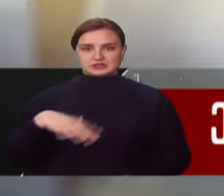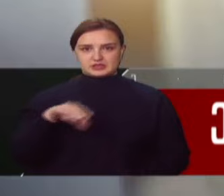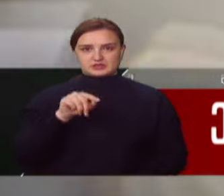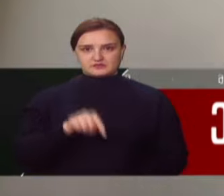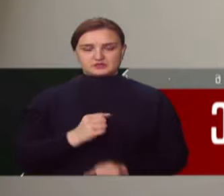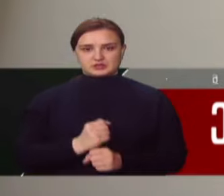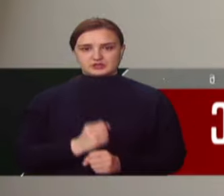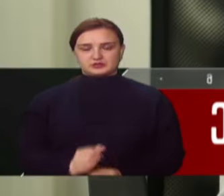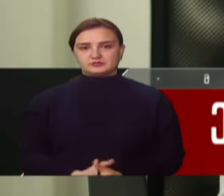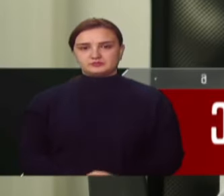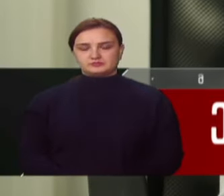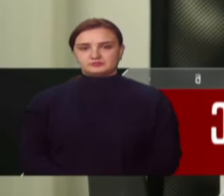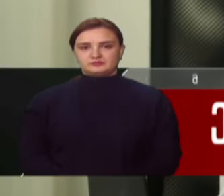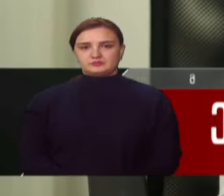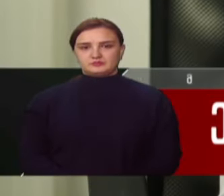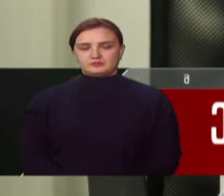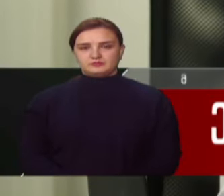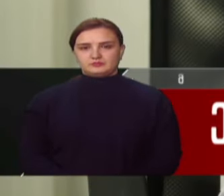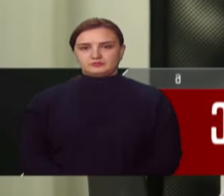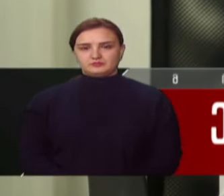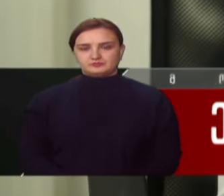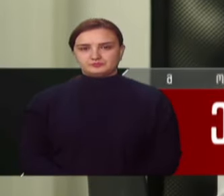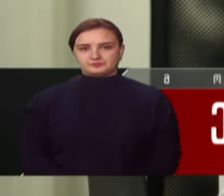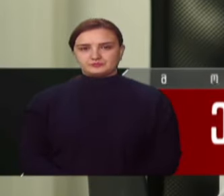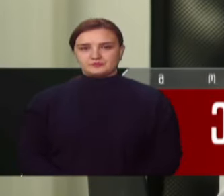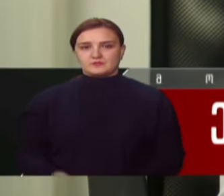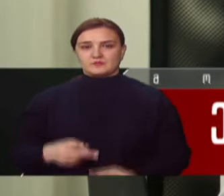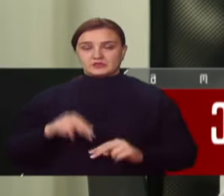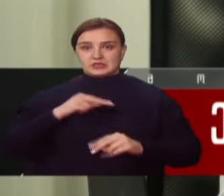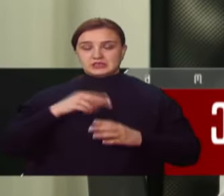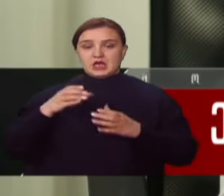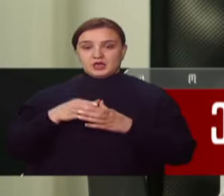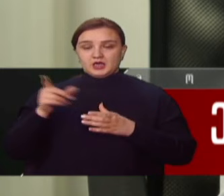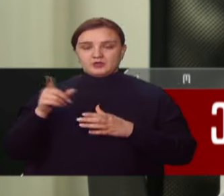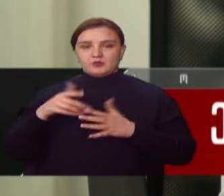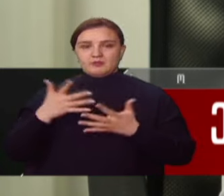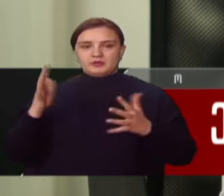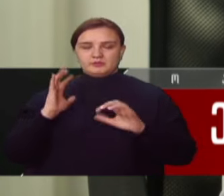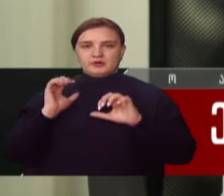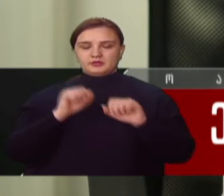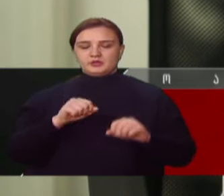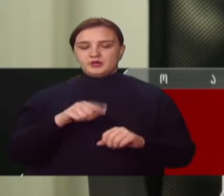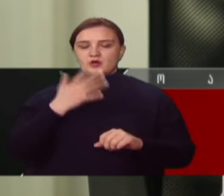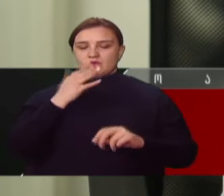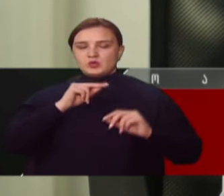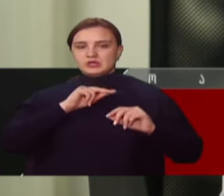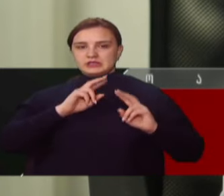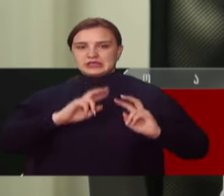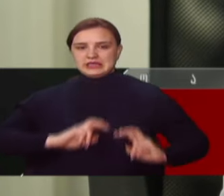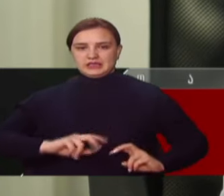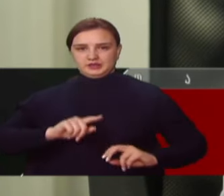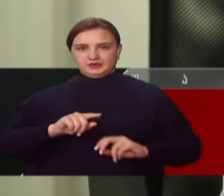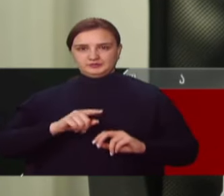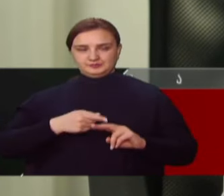გააკეთა. ატომური ენერგიის საერთაშორისო სააგენტო არის უდიდესი მხარდამჭერი ეროვნული სკრინინგ ცენტრის და რაც გამოიხატება იმაში, რომ